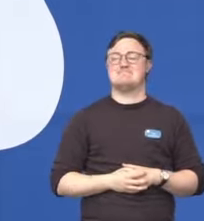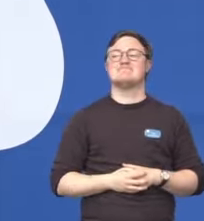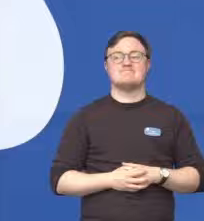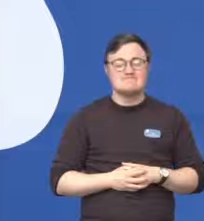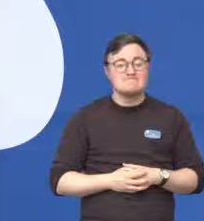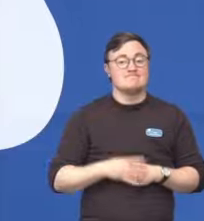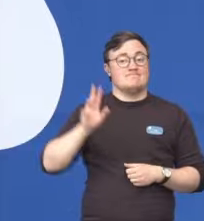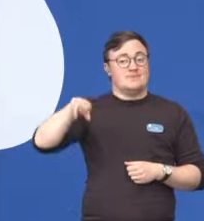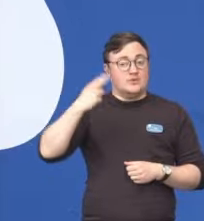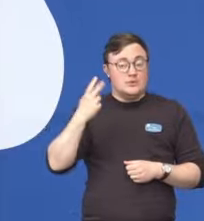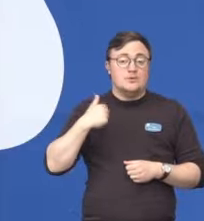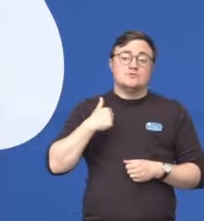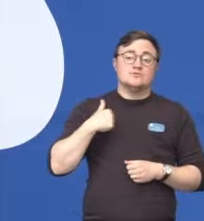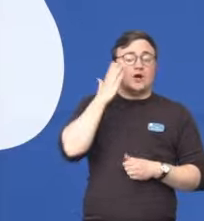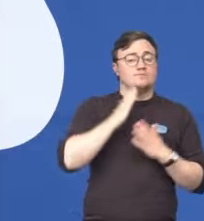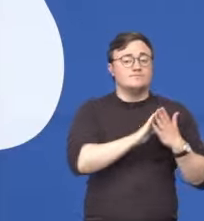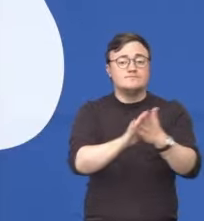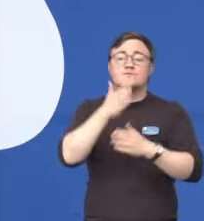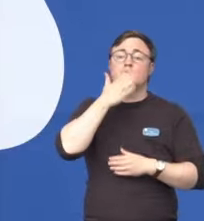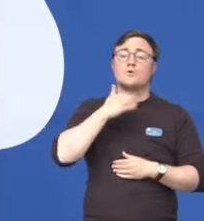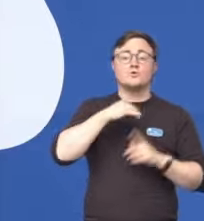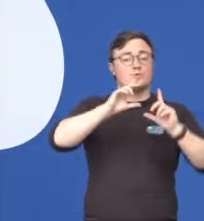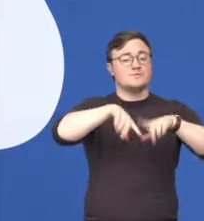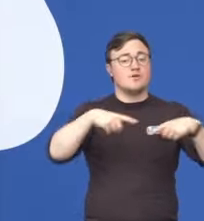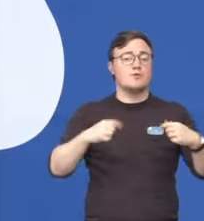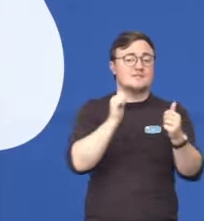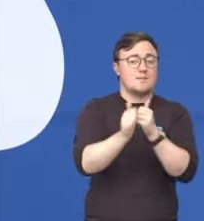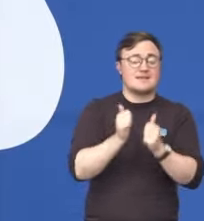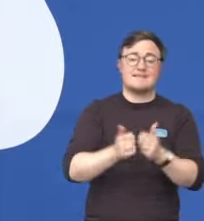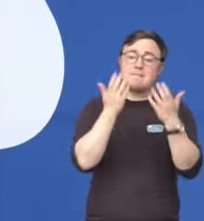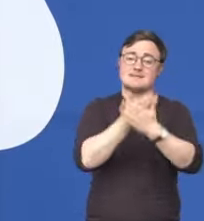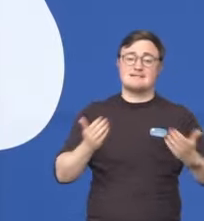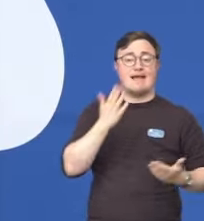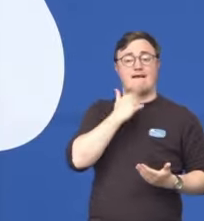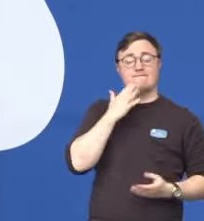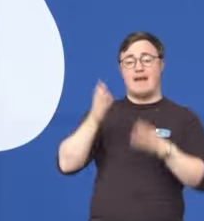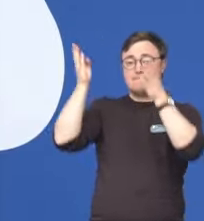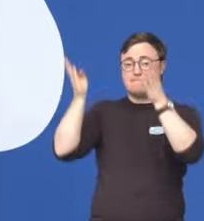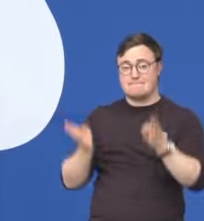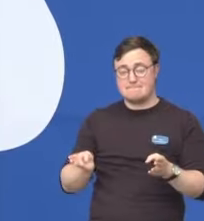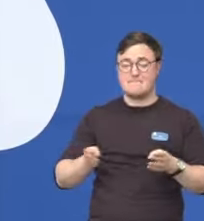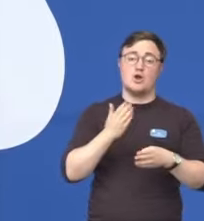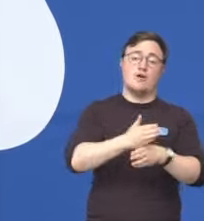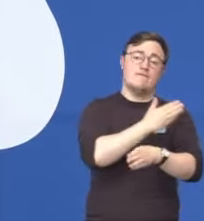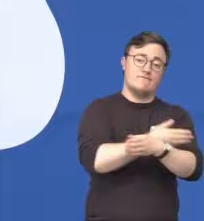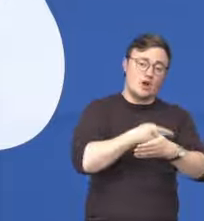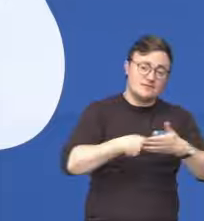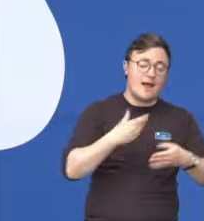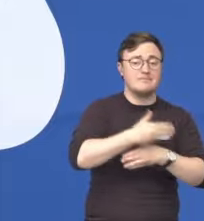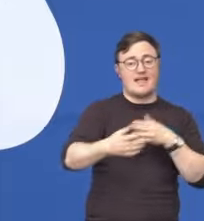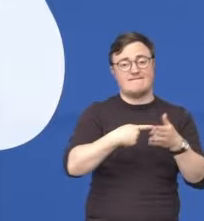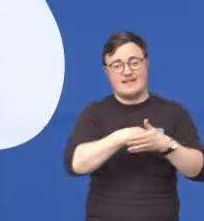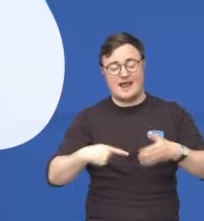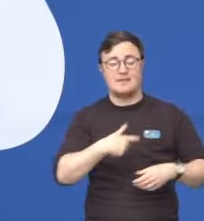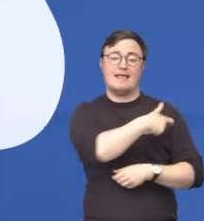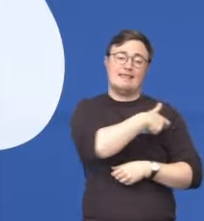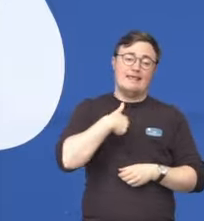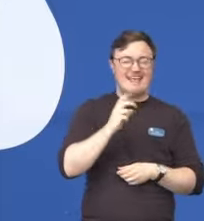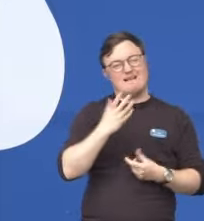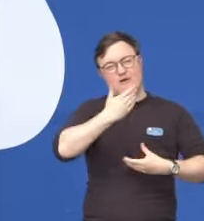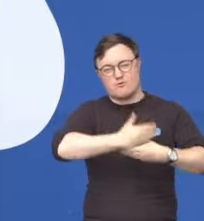kommer jag då be våra ungdomsförbundsrepresentanter att presentera sig med gamla goda för- och efternamn, titel eller